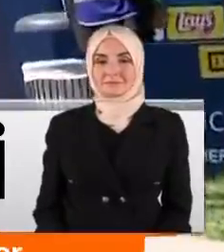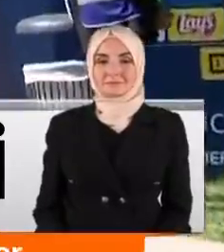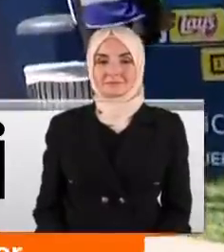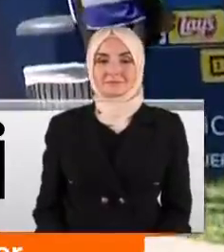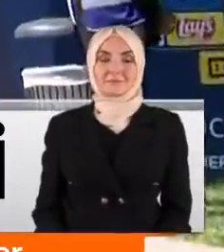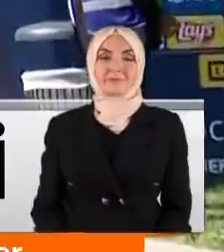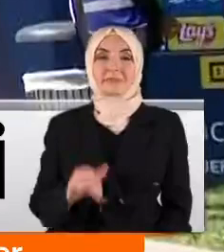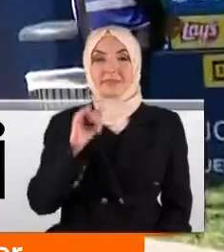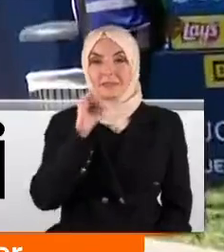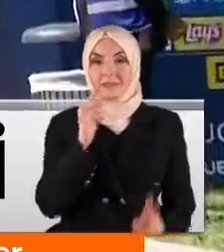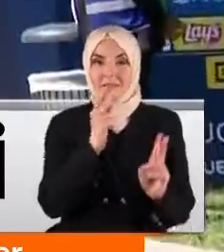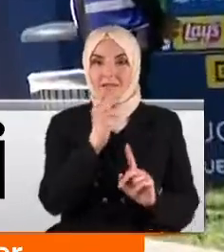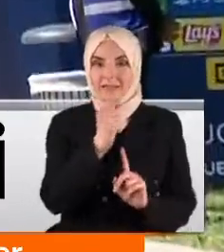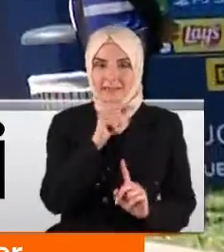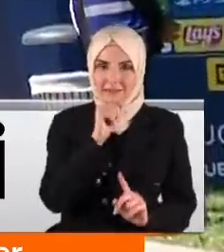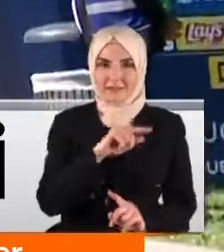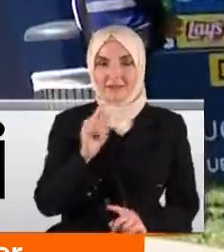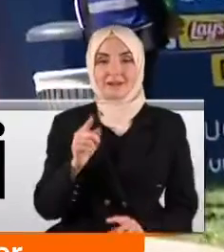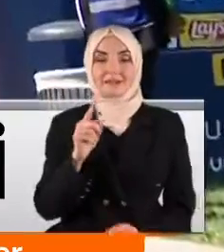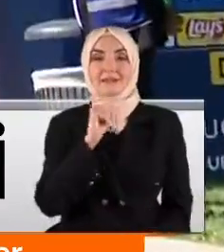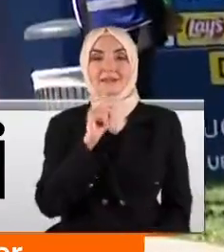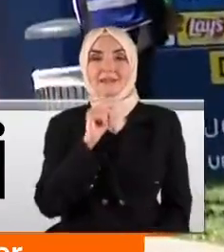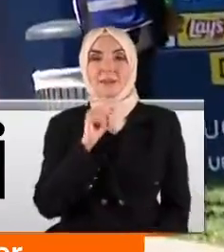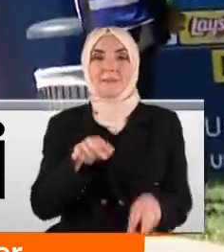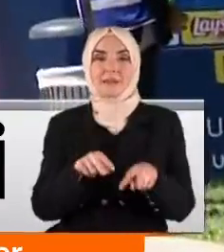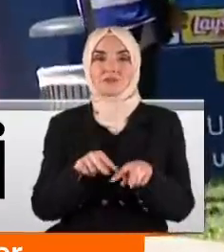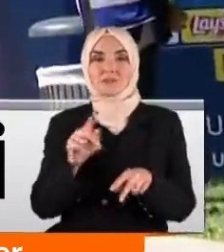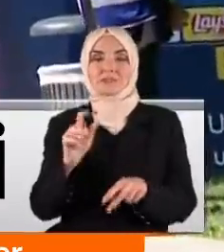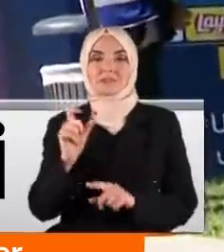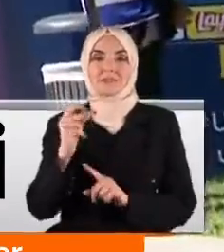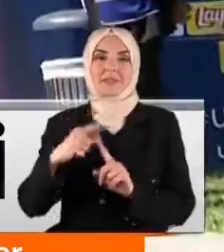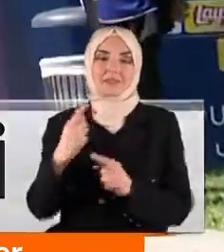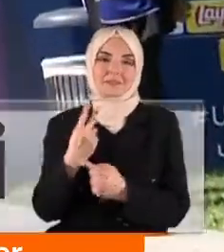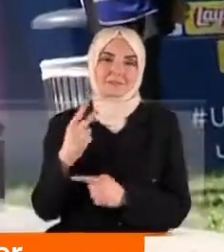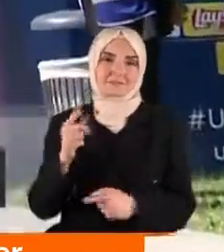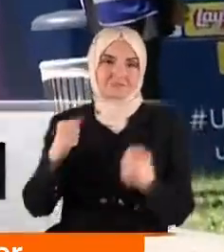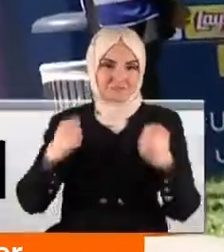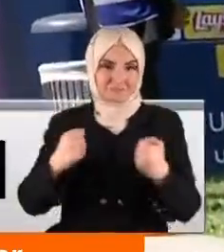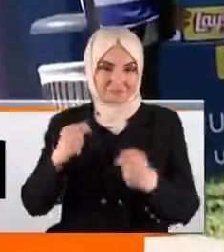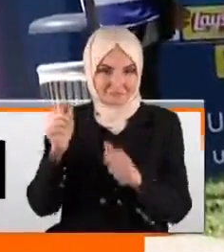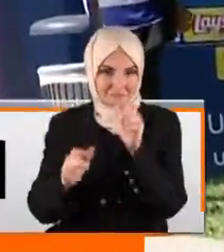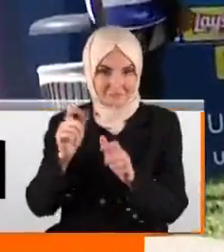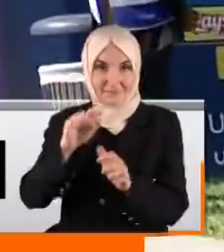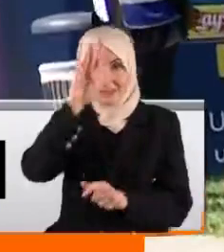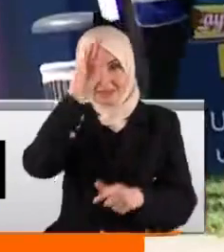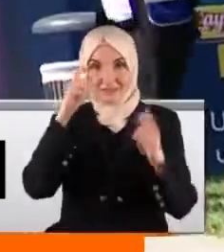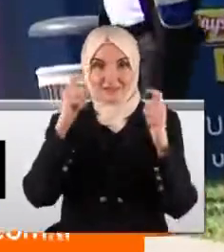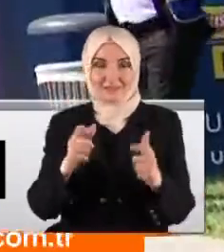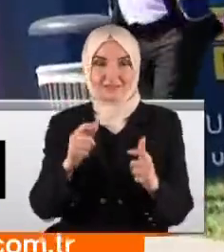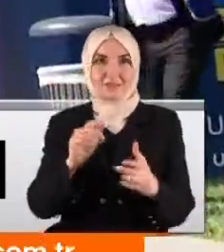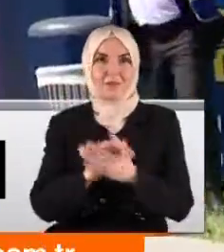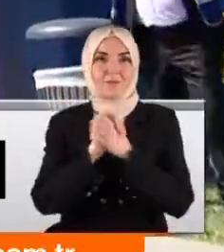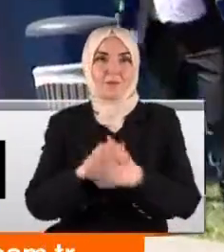İtalya'nın Inter, İngiltere'nin Manchester City taraftarları İstanbul'daki Şampiyonlar Ligi festival coşkusuna ortak olmak için